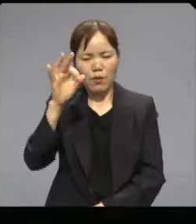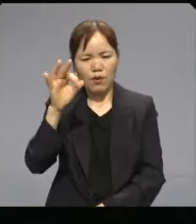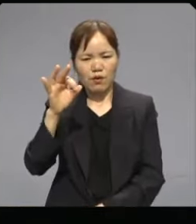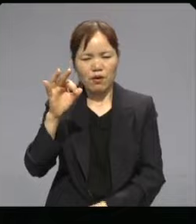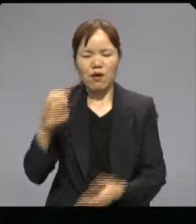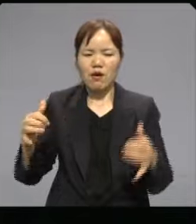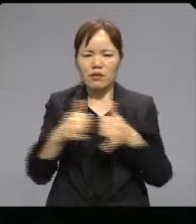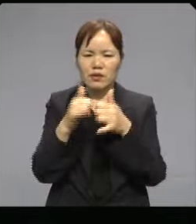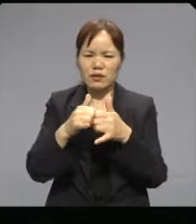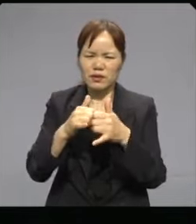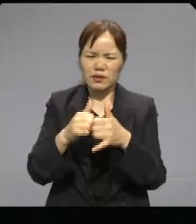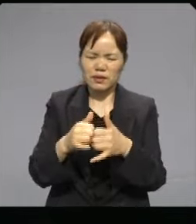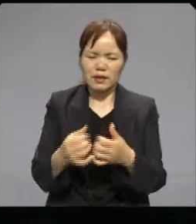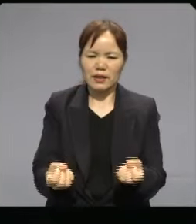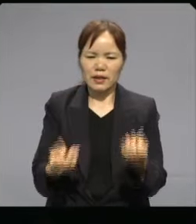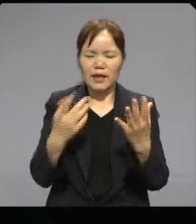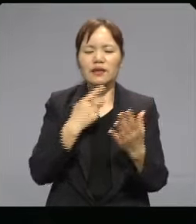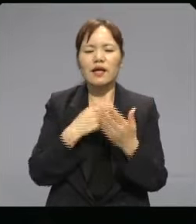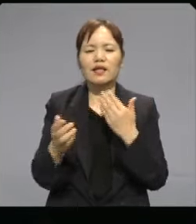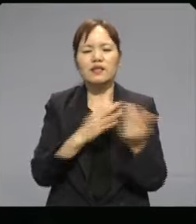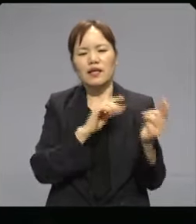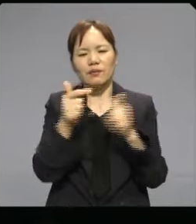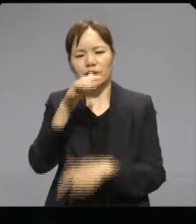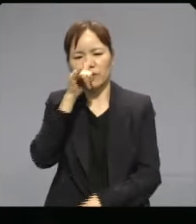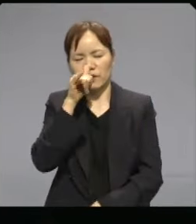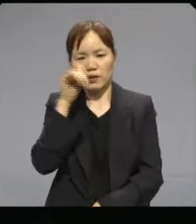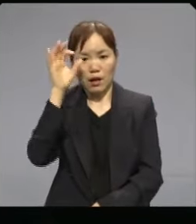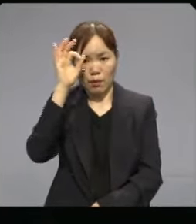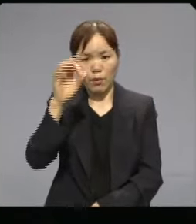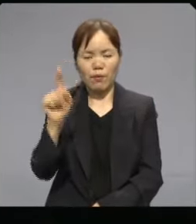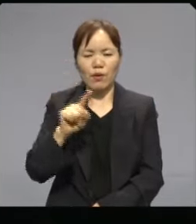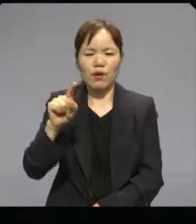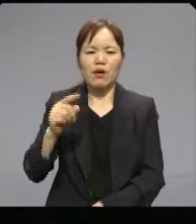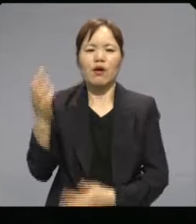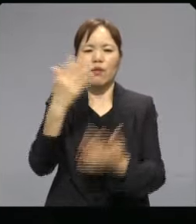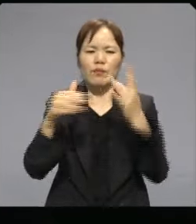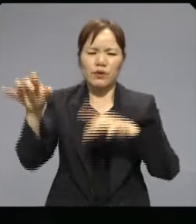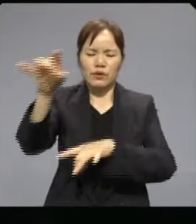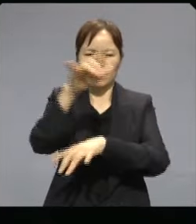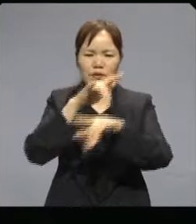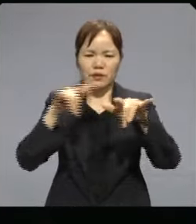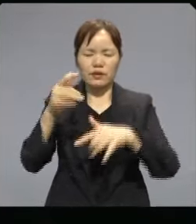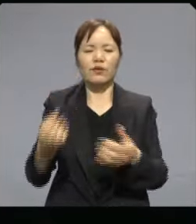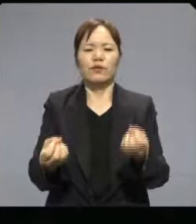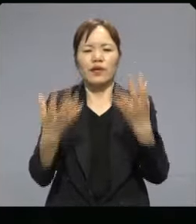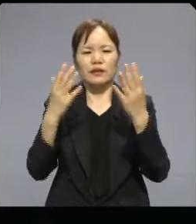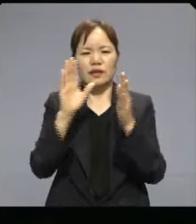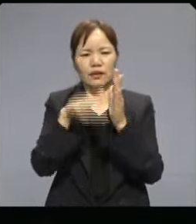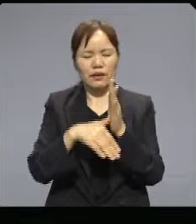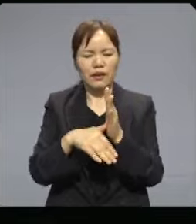등을 선보입니다. 행주문화제의 대표 볼거리로 꼽히는 불꽃 드론쇼에는 드론